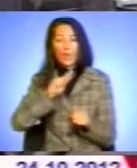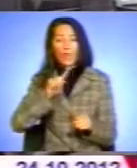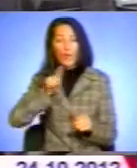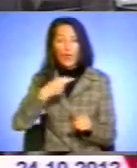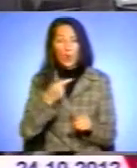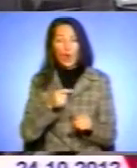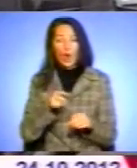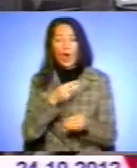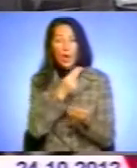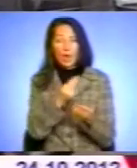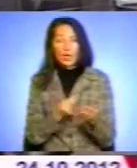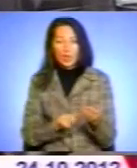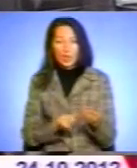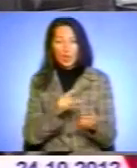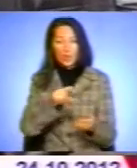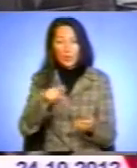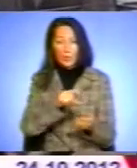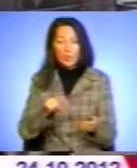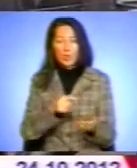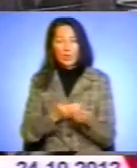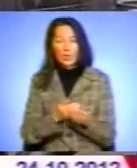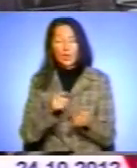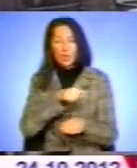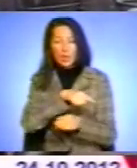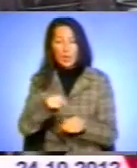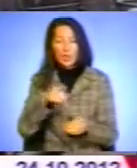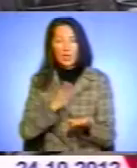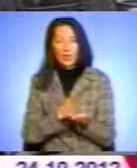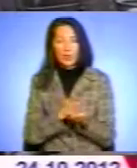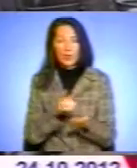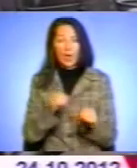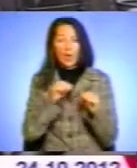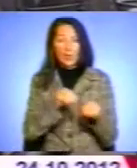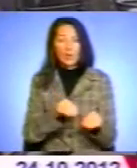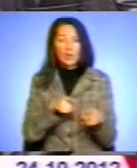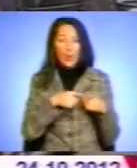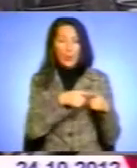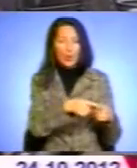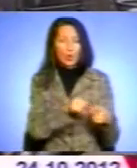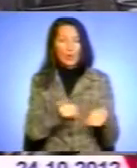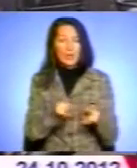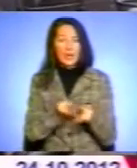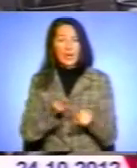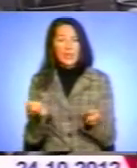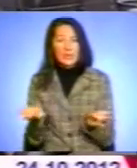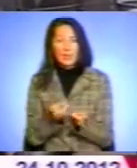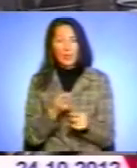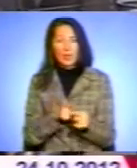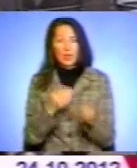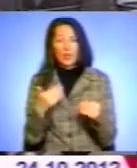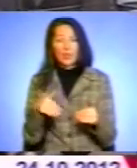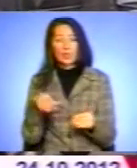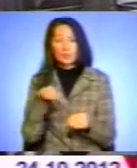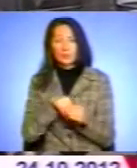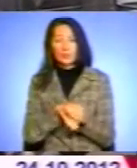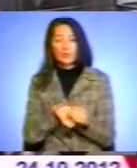яка нанесена, а саме десь на лінії вони там знаходяться, іншими словами, поставили під кутом не так, як треба. Це вже входить в прерогативу